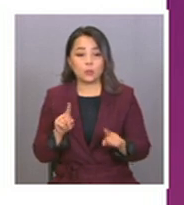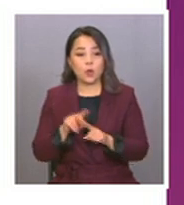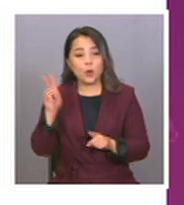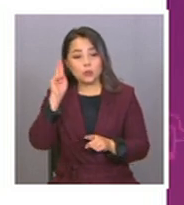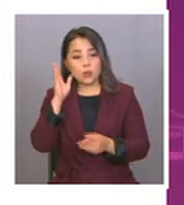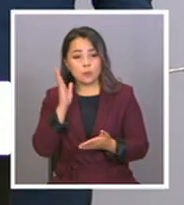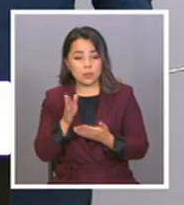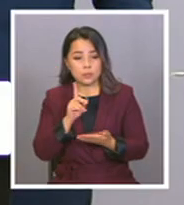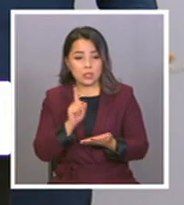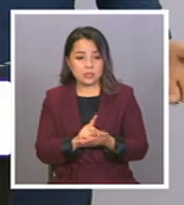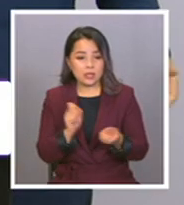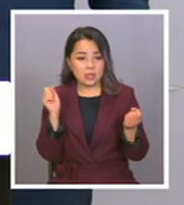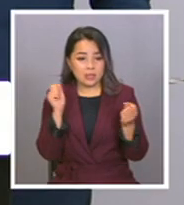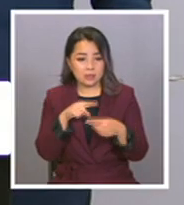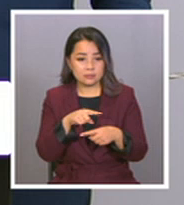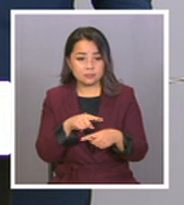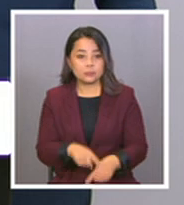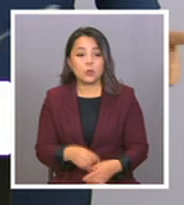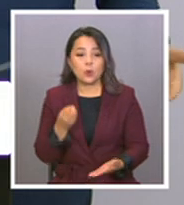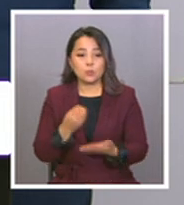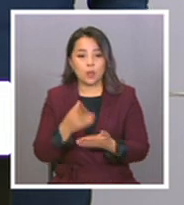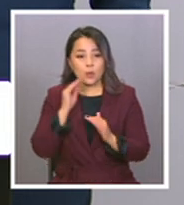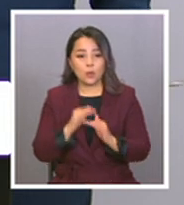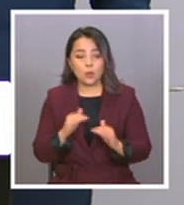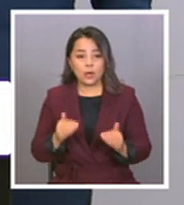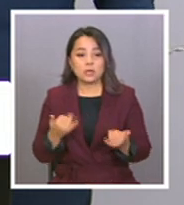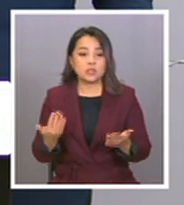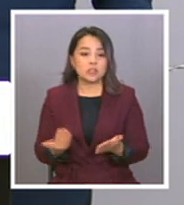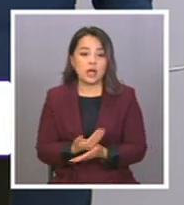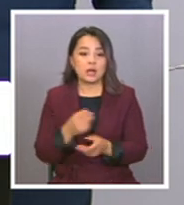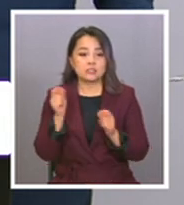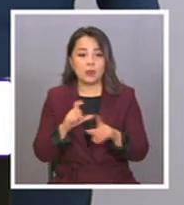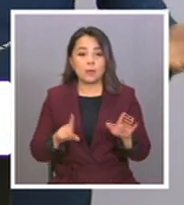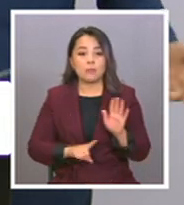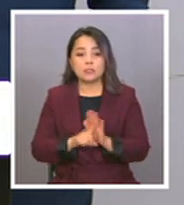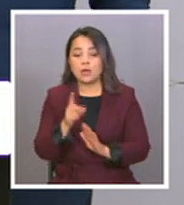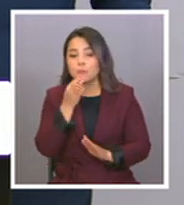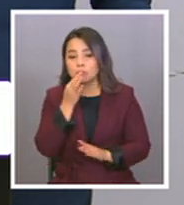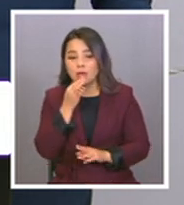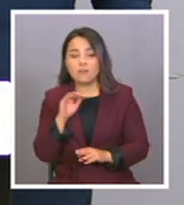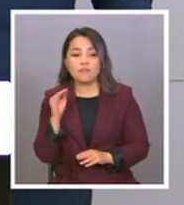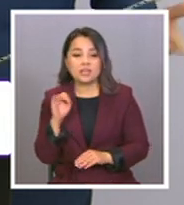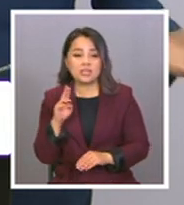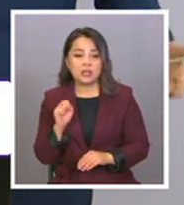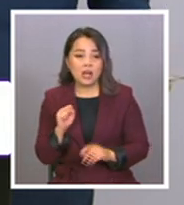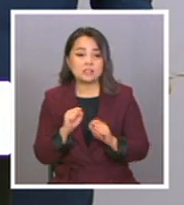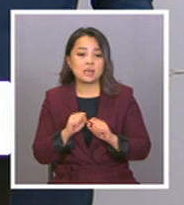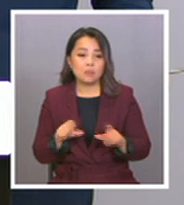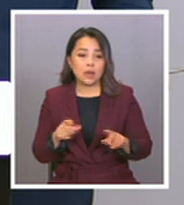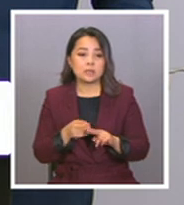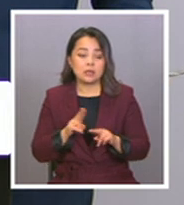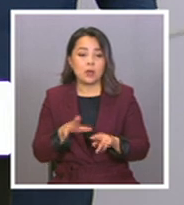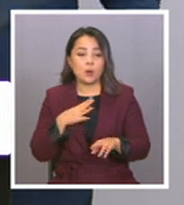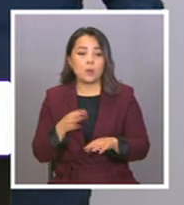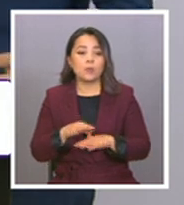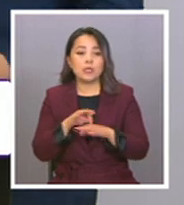боламыз. Құрметті оқушылар, жаңа сабағымызды бастамас бұрын физика сабағы бойынша өткен сабақтар